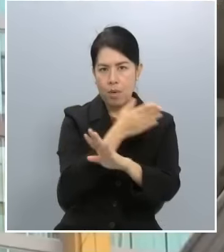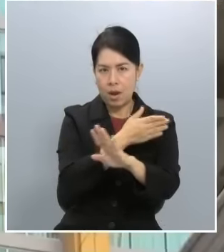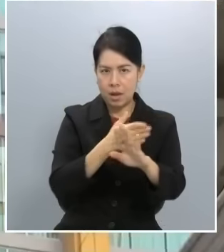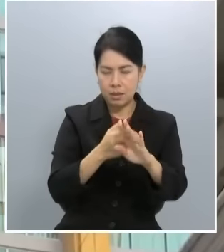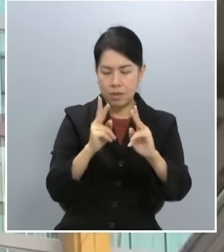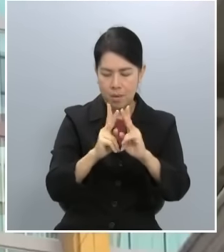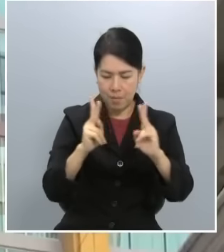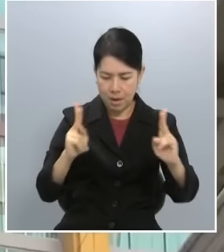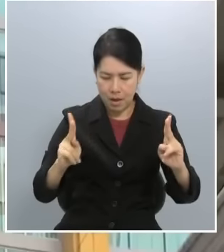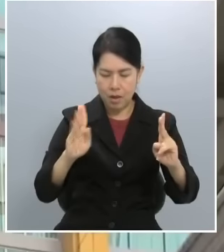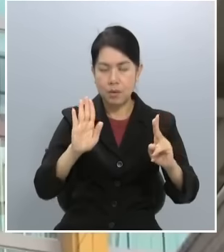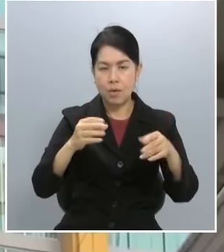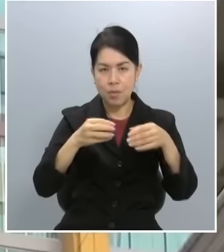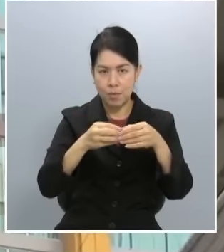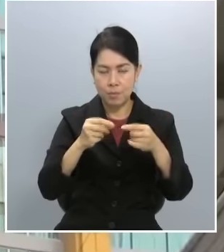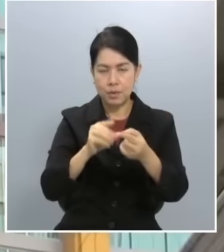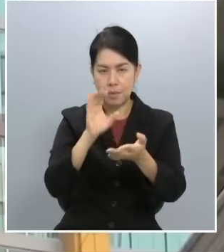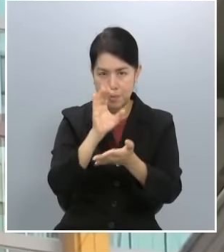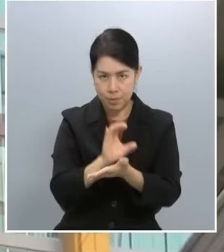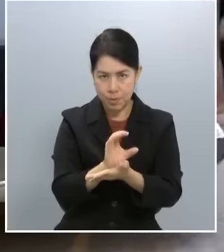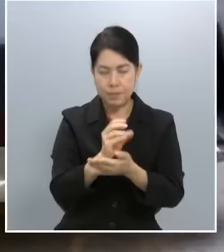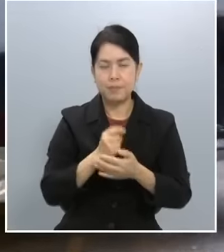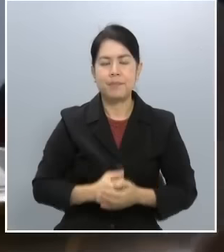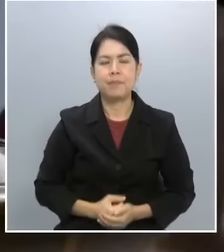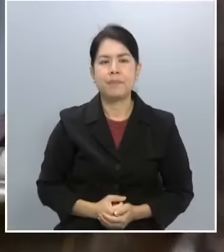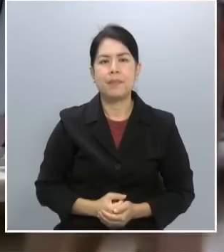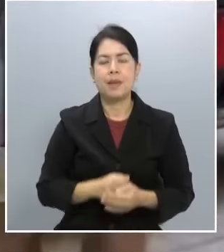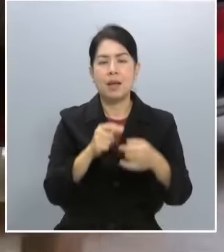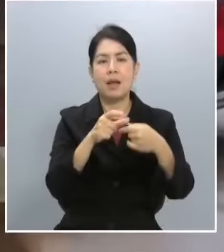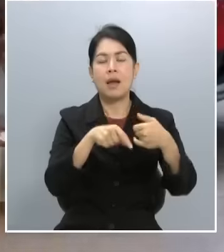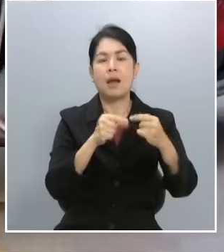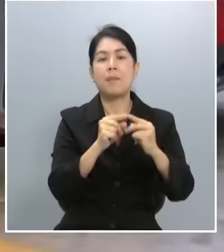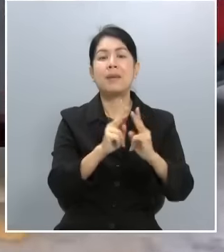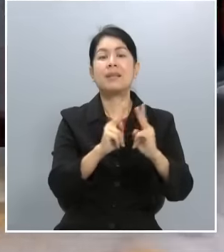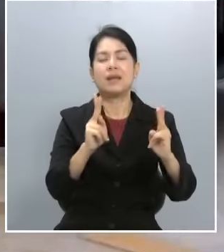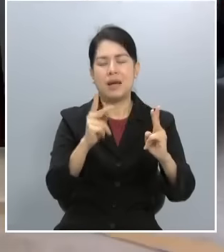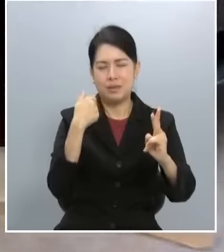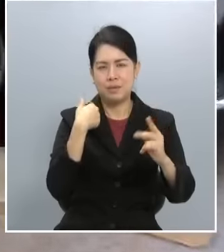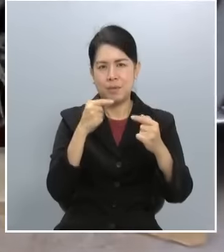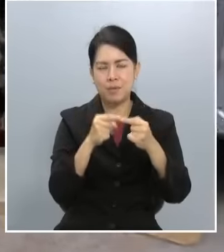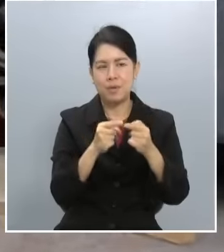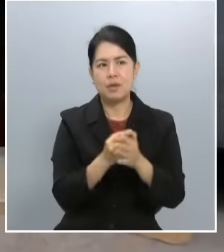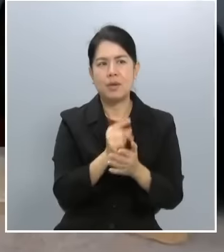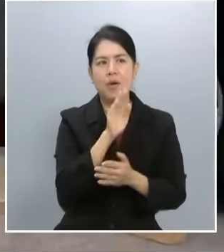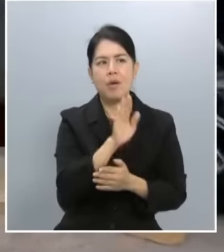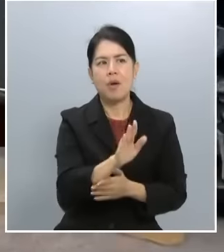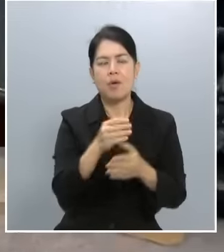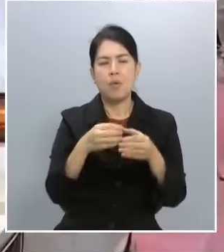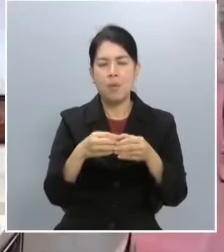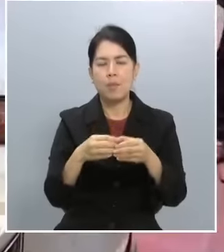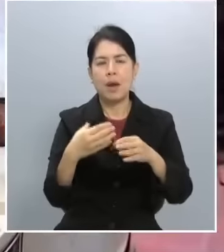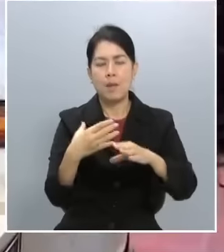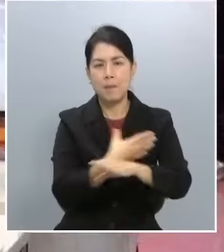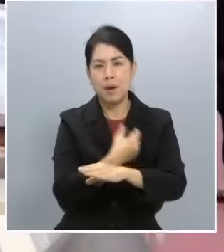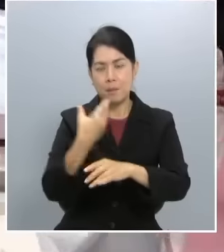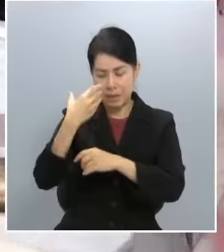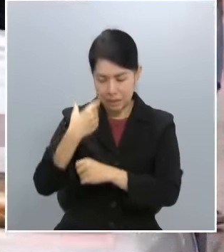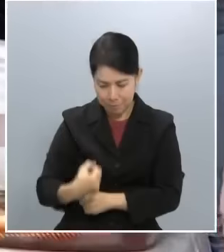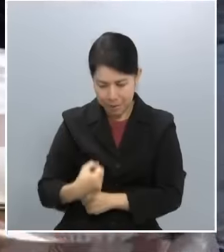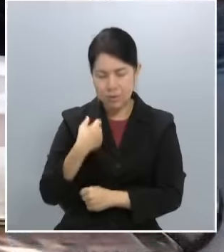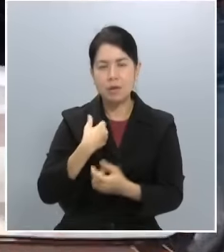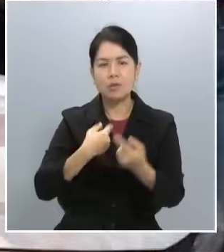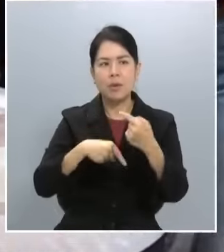ตำรวจนำโดยคุยชัยชะเดชเดโชรองหัวหน้าประชาธิปัตย์ประธานกรรมการเข้าศึกษาดูง